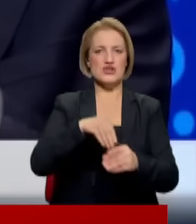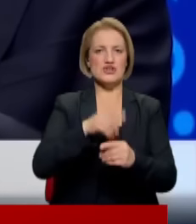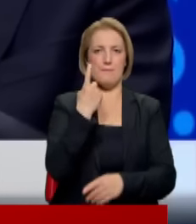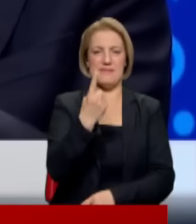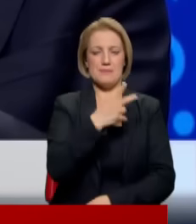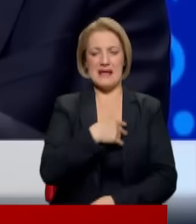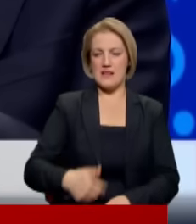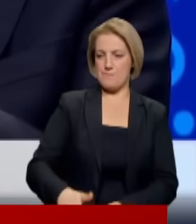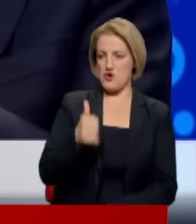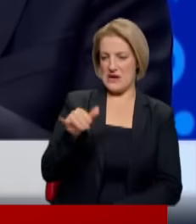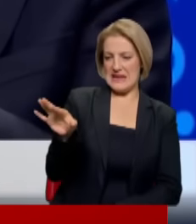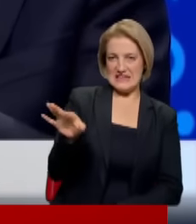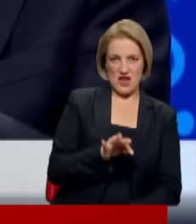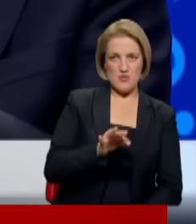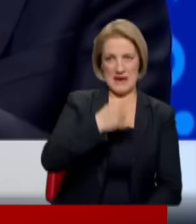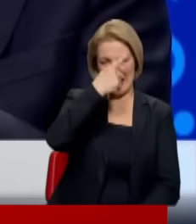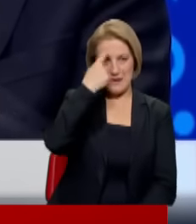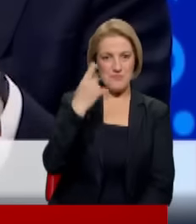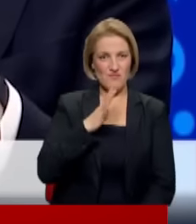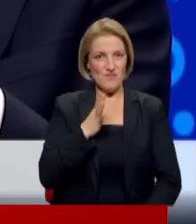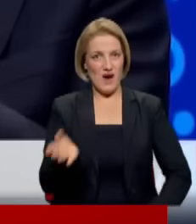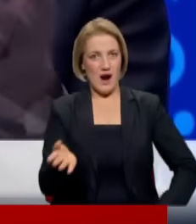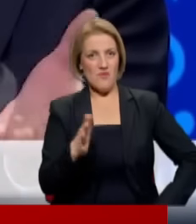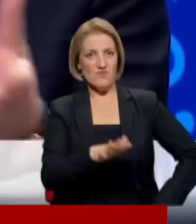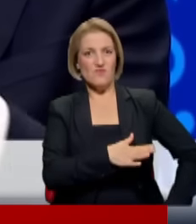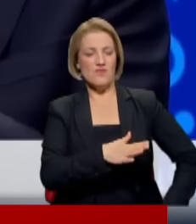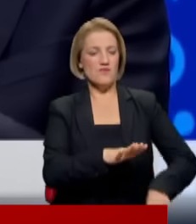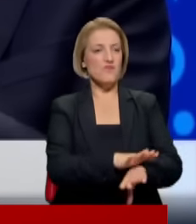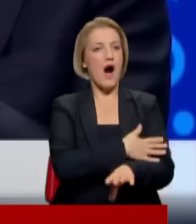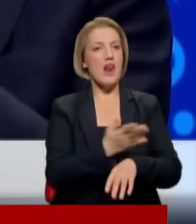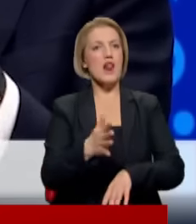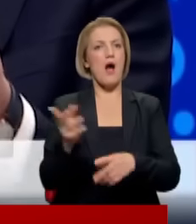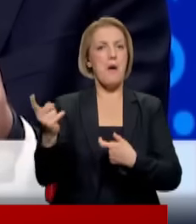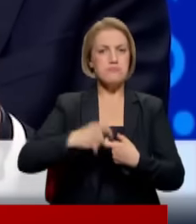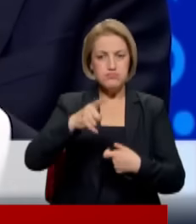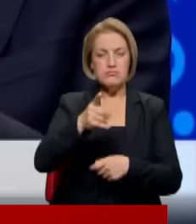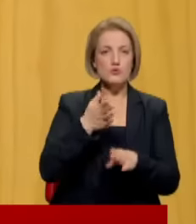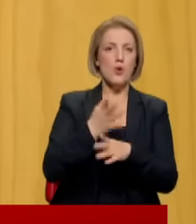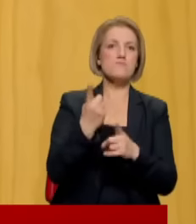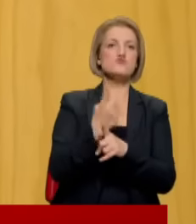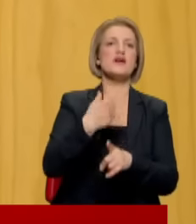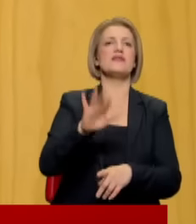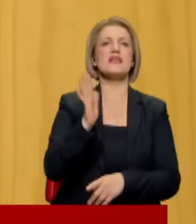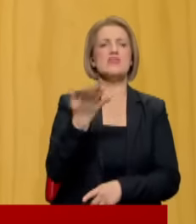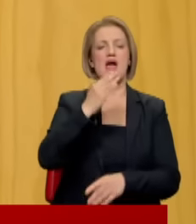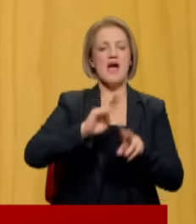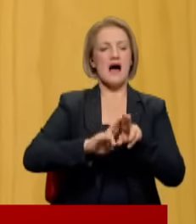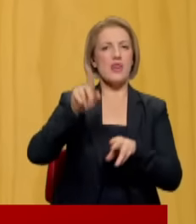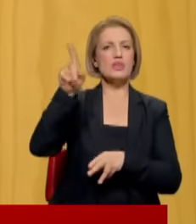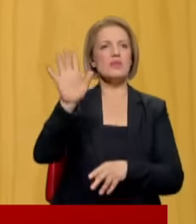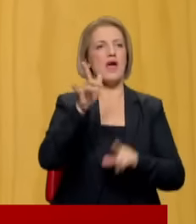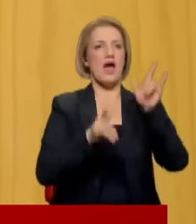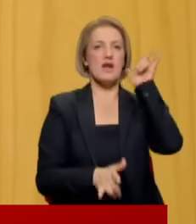bir Belediye Başkanı seçme imkanı dururken Vali atamak Kaymakam atamak Çok doğru bir şey değil ne kandil ne